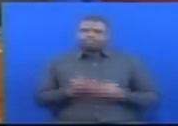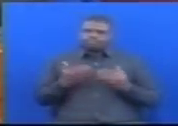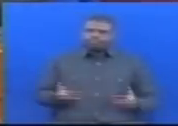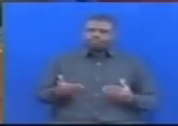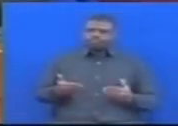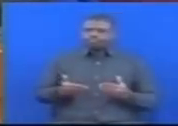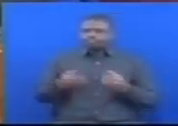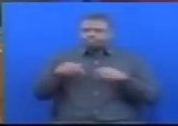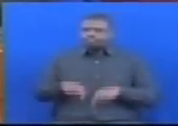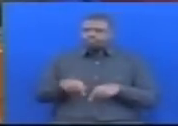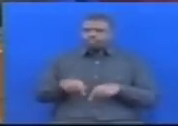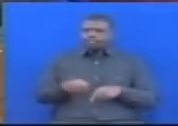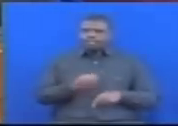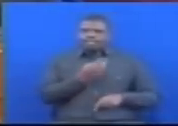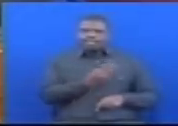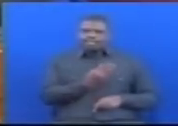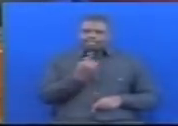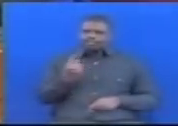31.